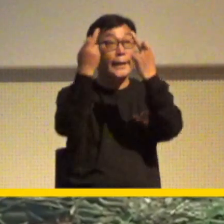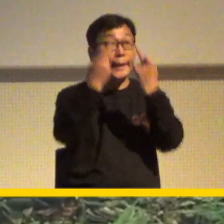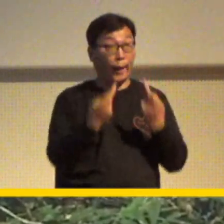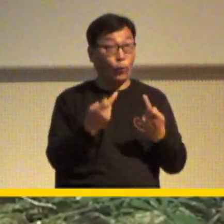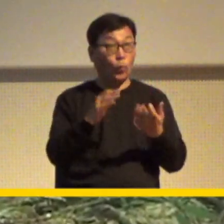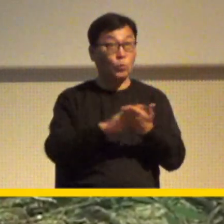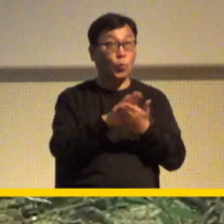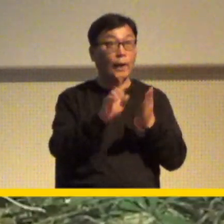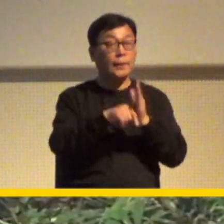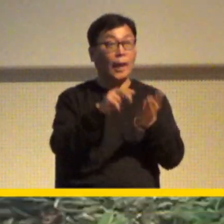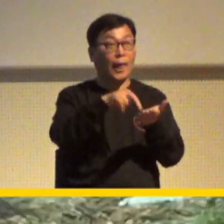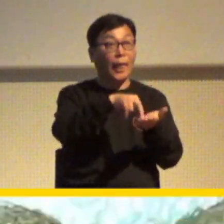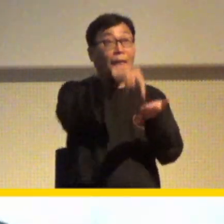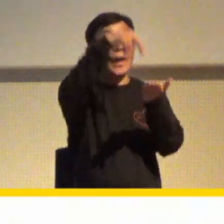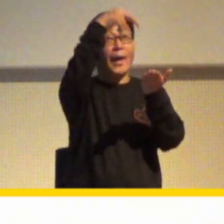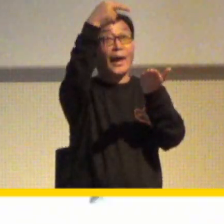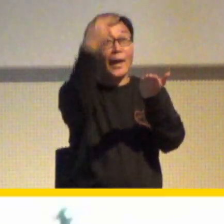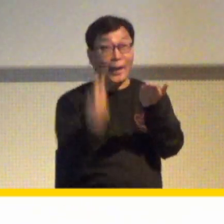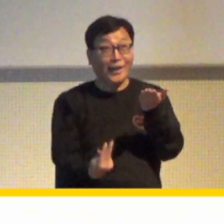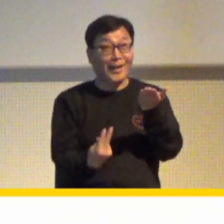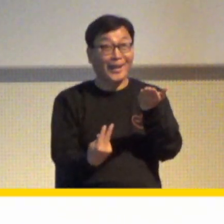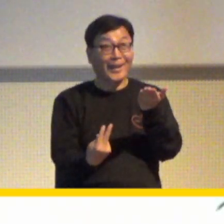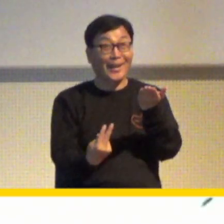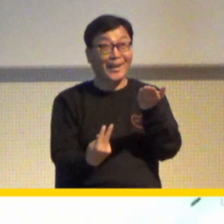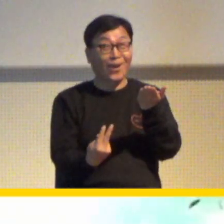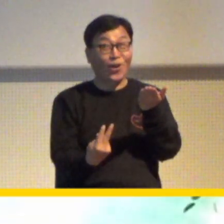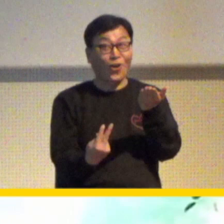가서 다이빙하는 건가요?